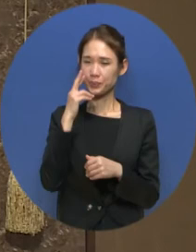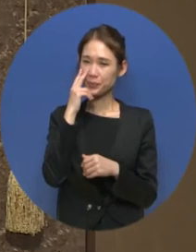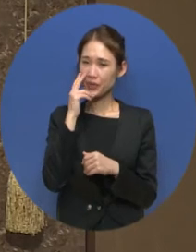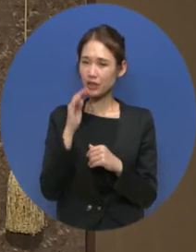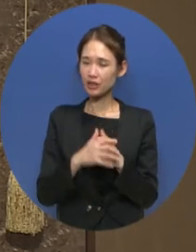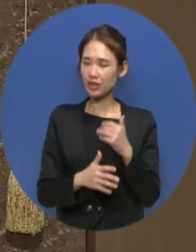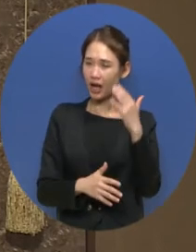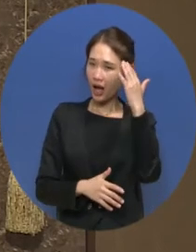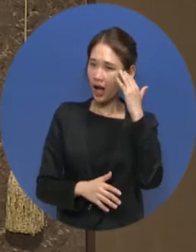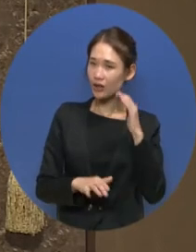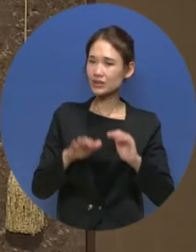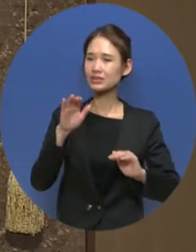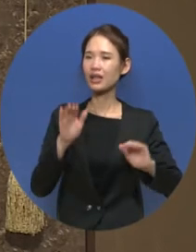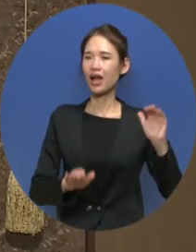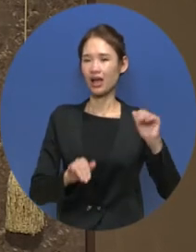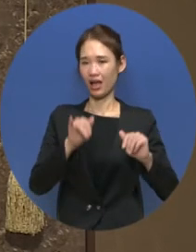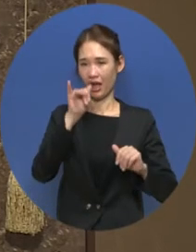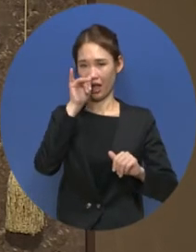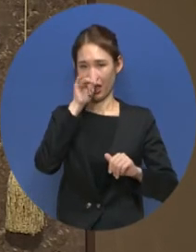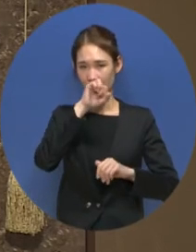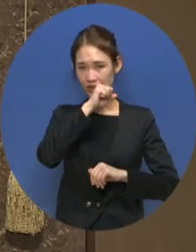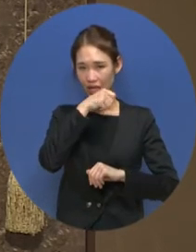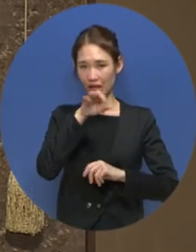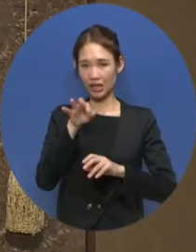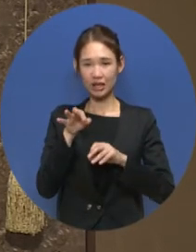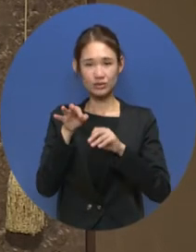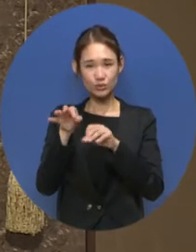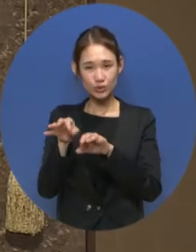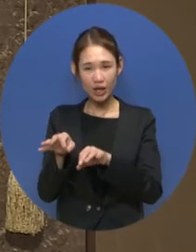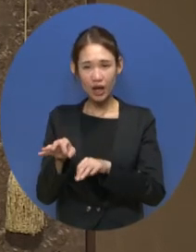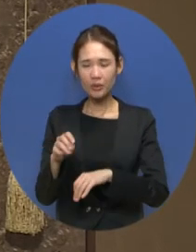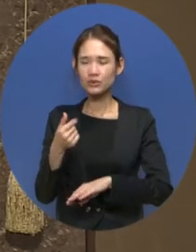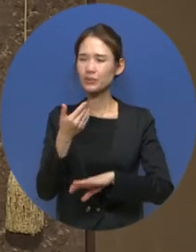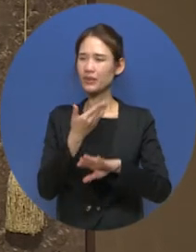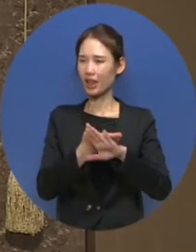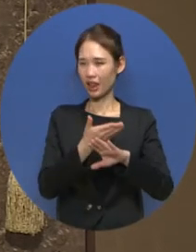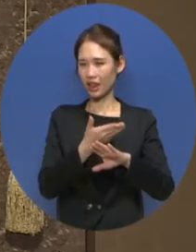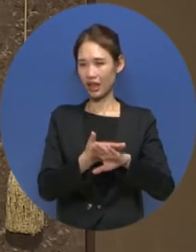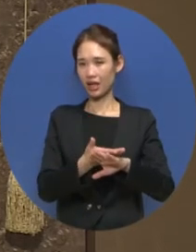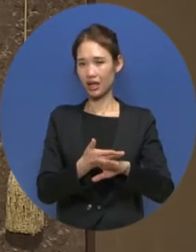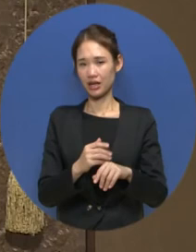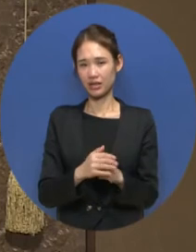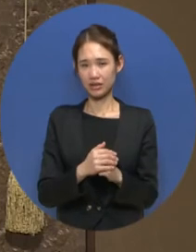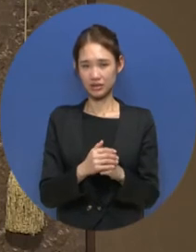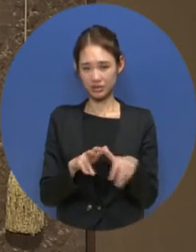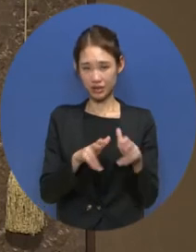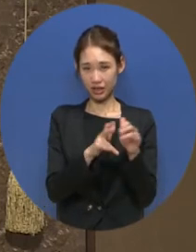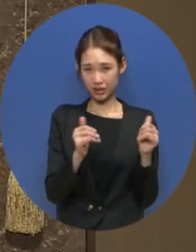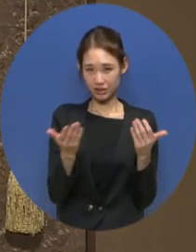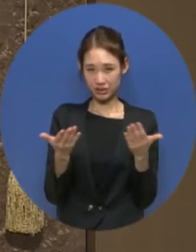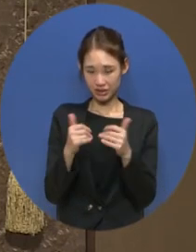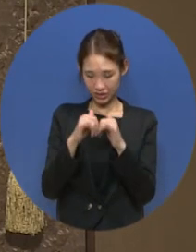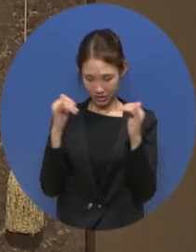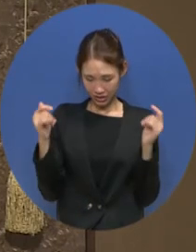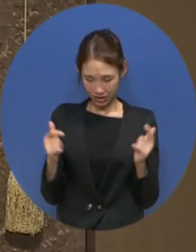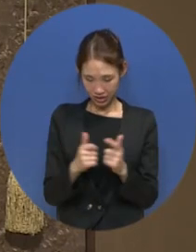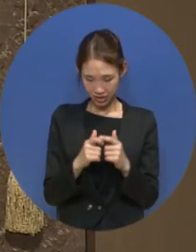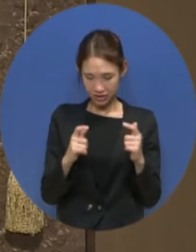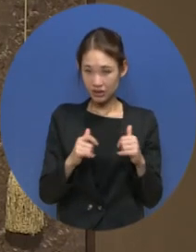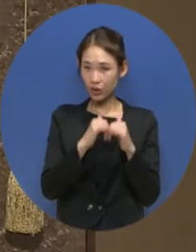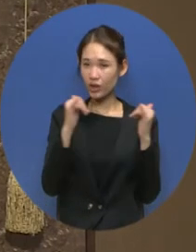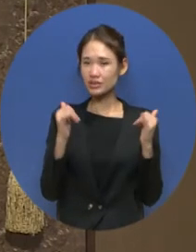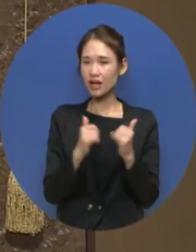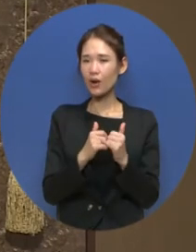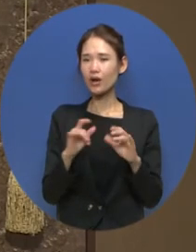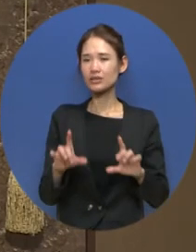큰 차이점들이 있고 그다음에 예산 투입 정도가 완전히 다른 거고 그러다 보니 좀 장애인들이 지역사회에서 살아가고 있는